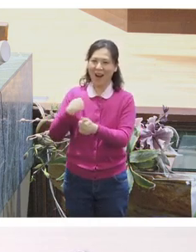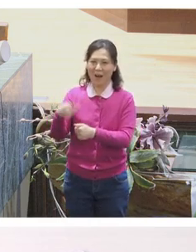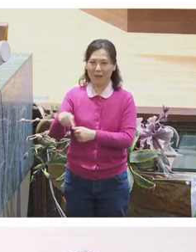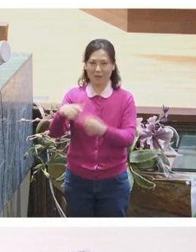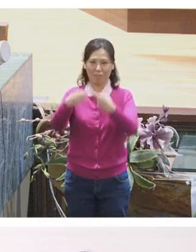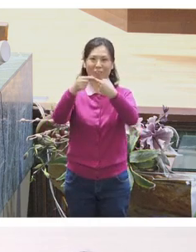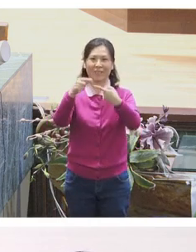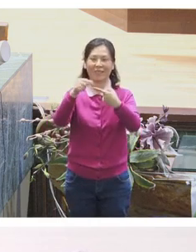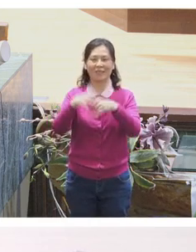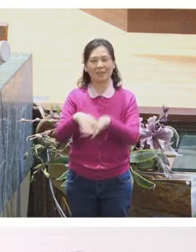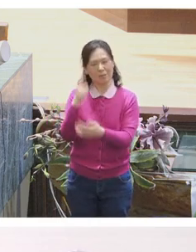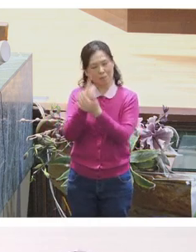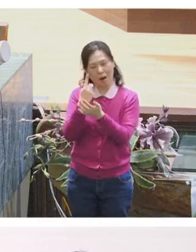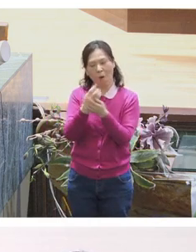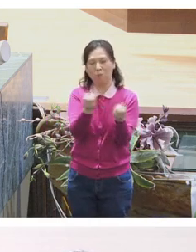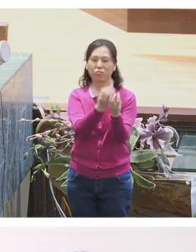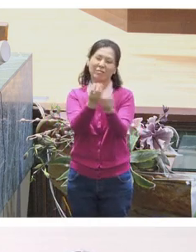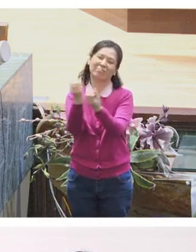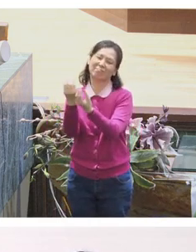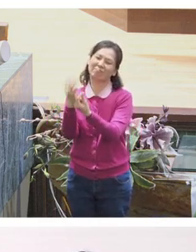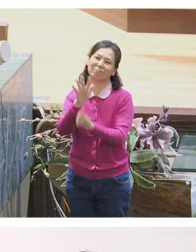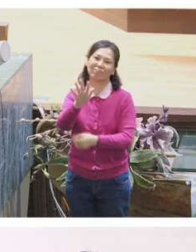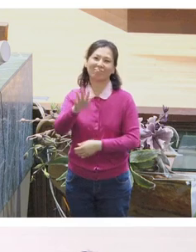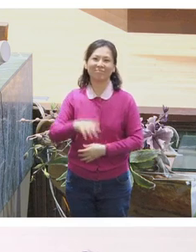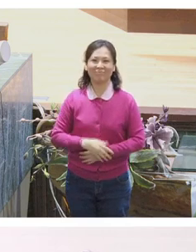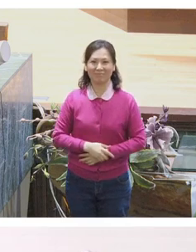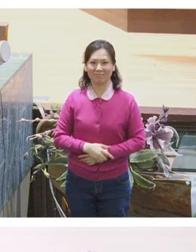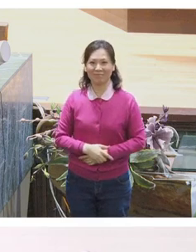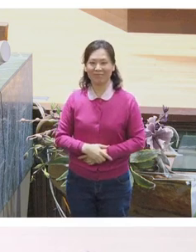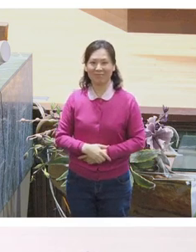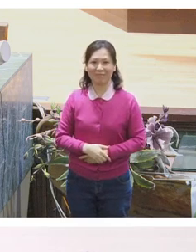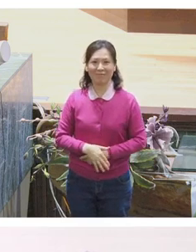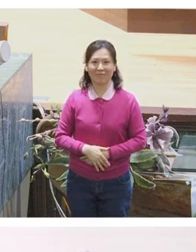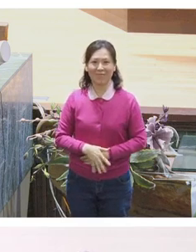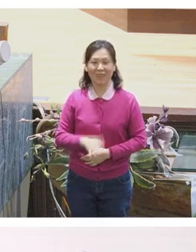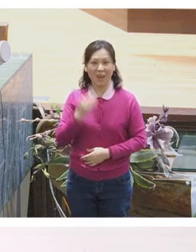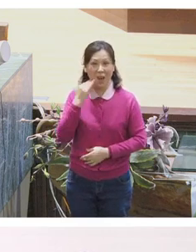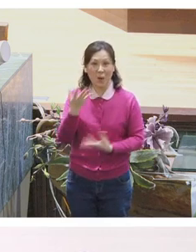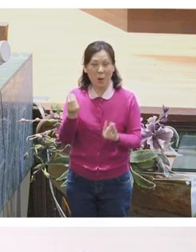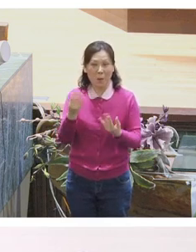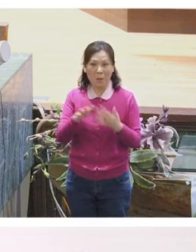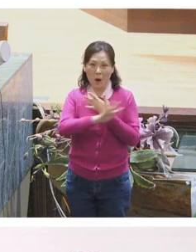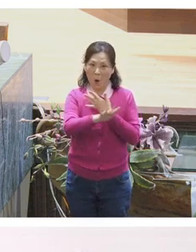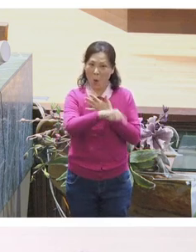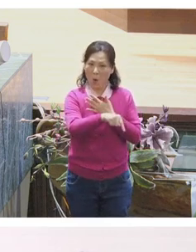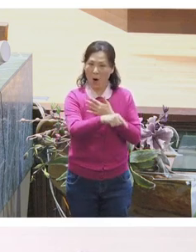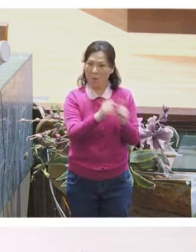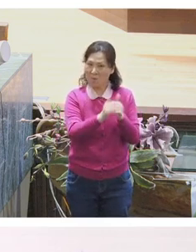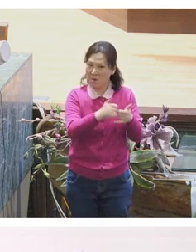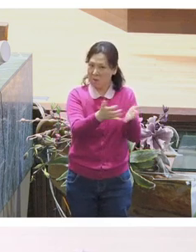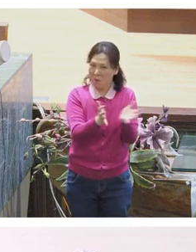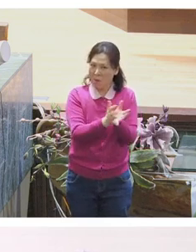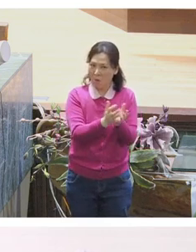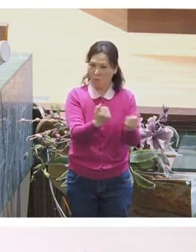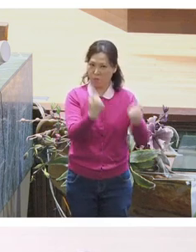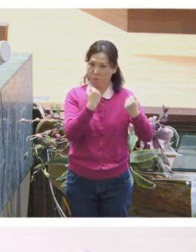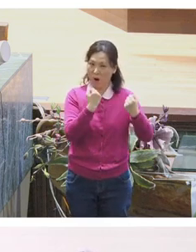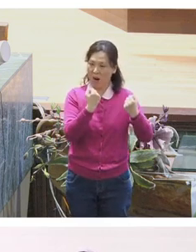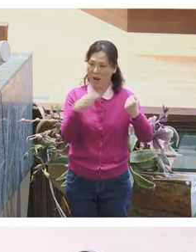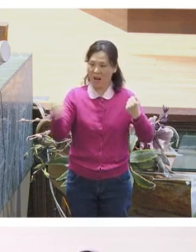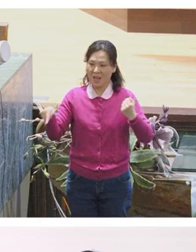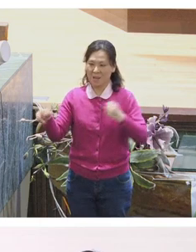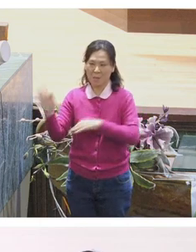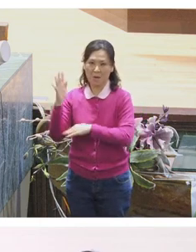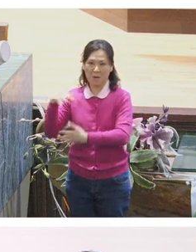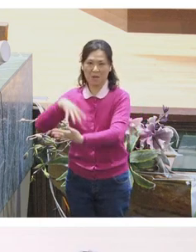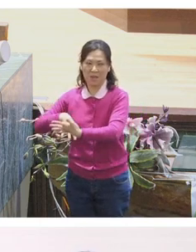每天都在实际上发生的事情。所以，如果不是有一个强的外部的这种组织，那我们在内部，不管大